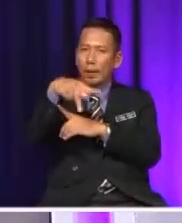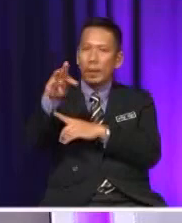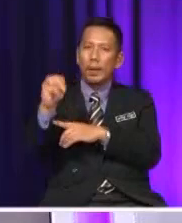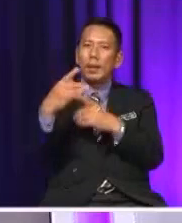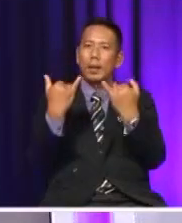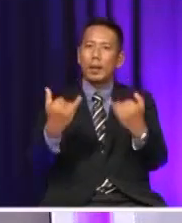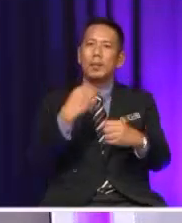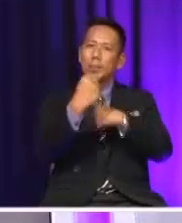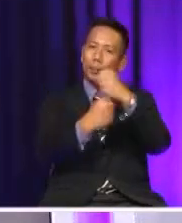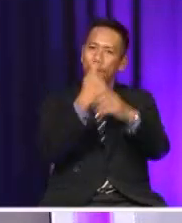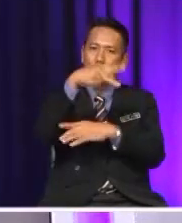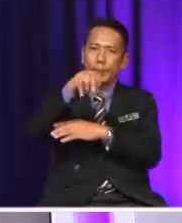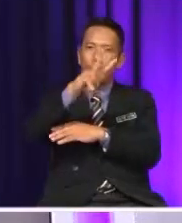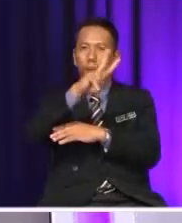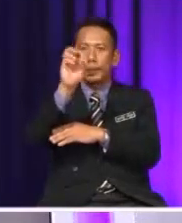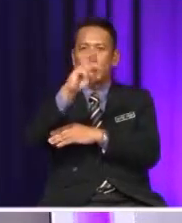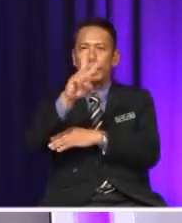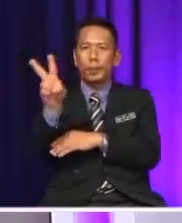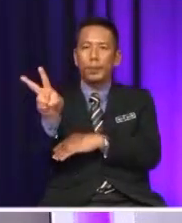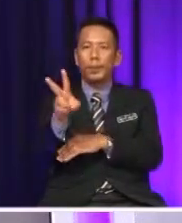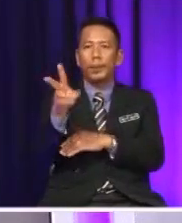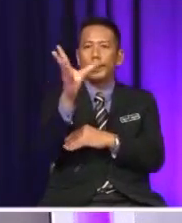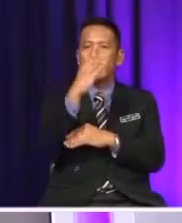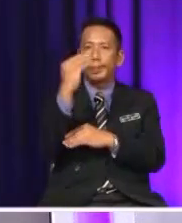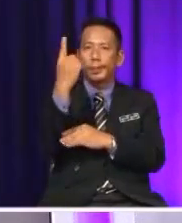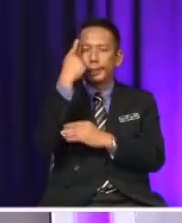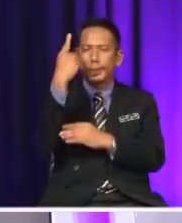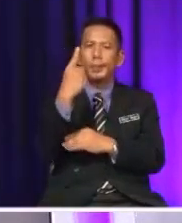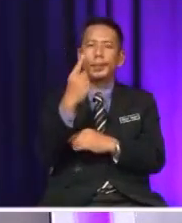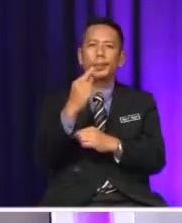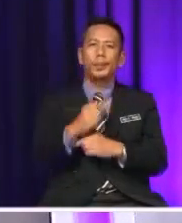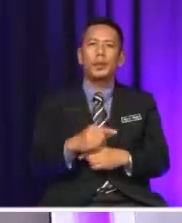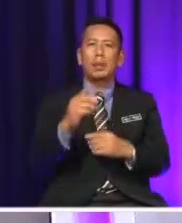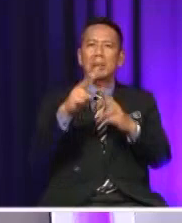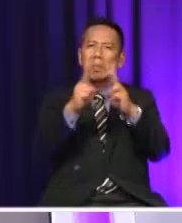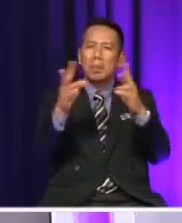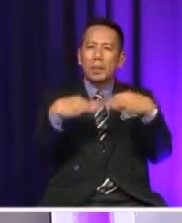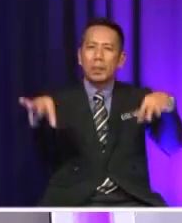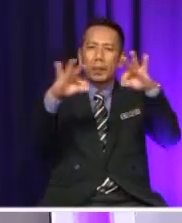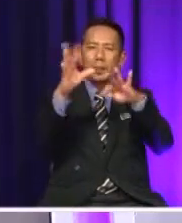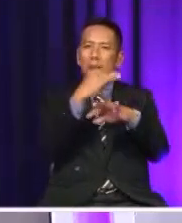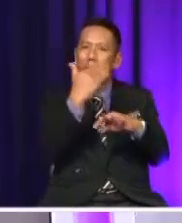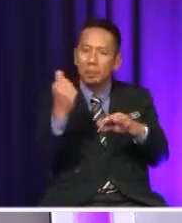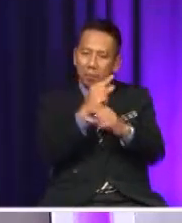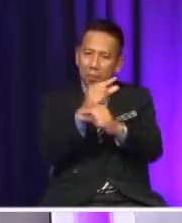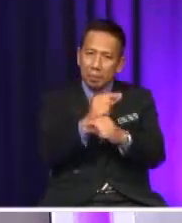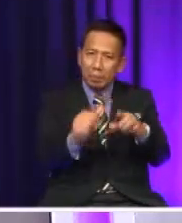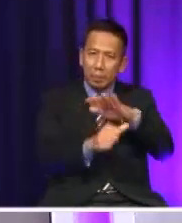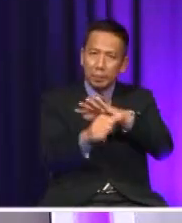sukses SPM 2022 dan mata pelajaran yang kita pelajari sangat penting sangat menarik yaitu